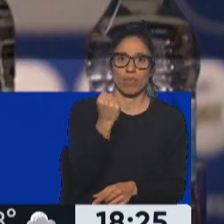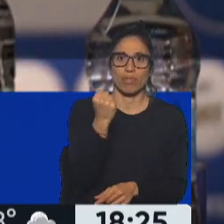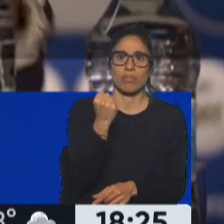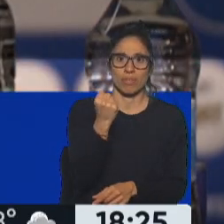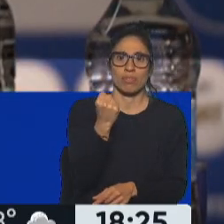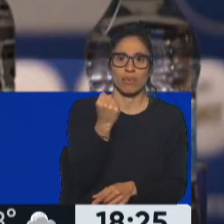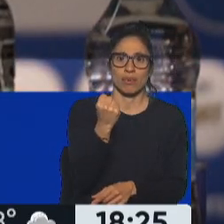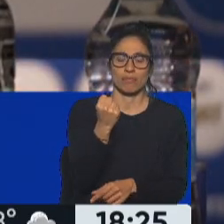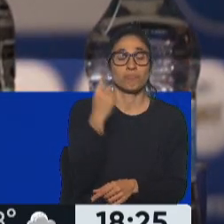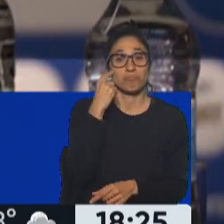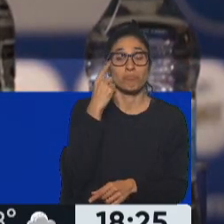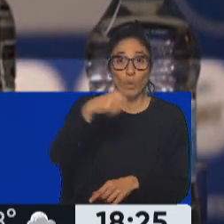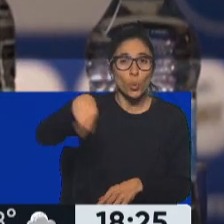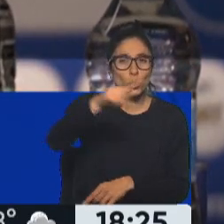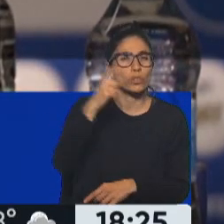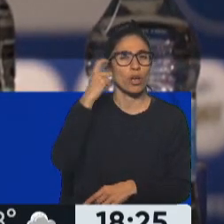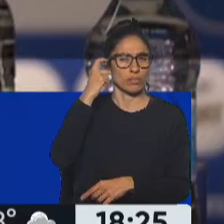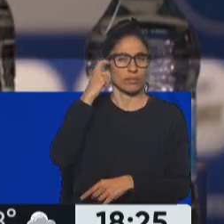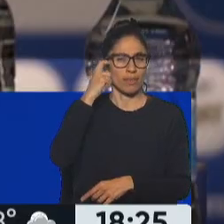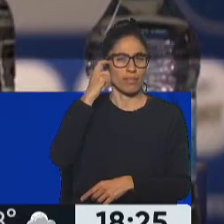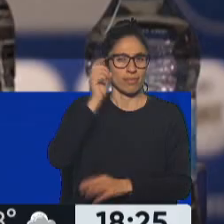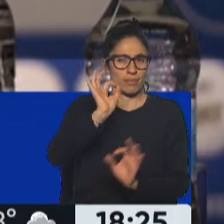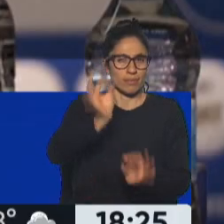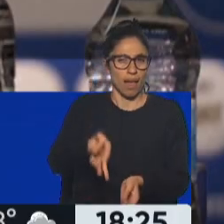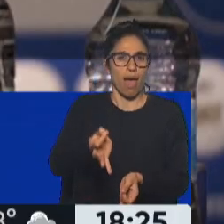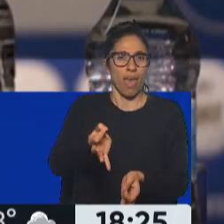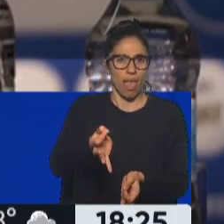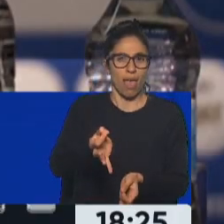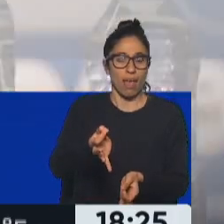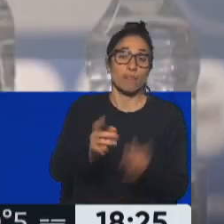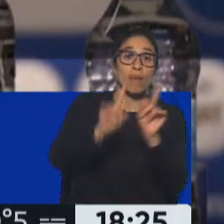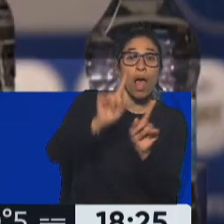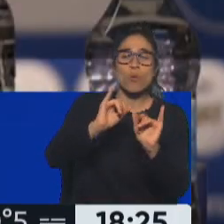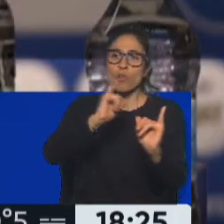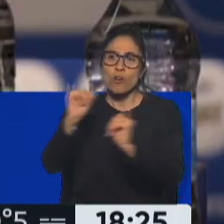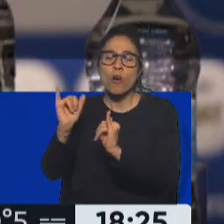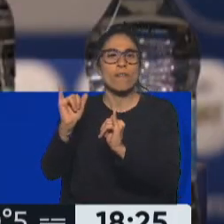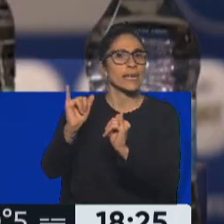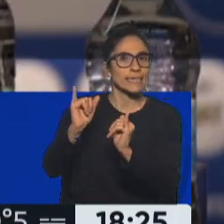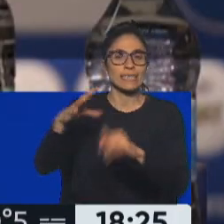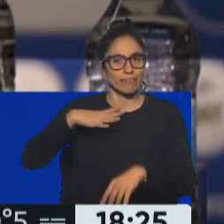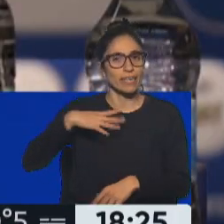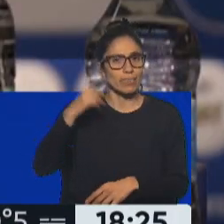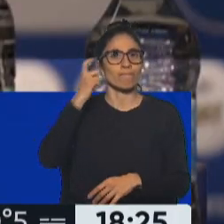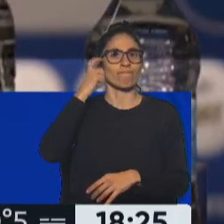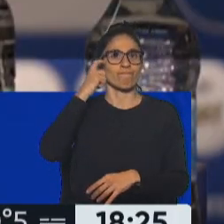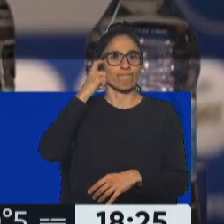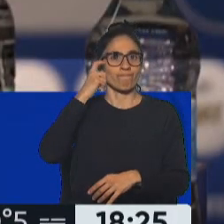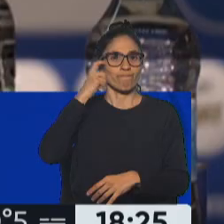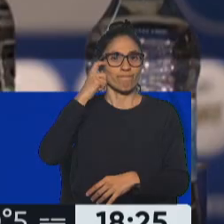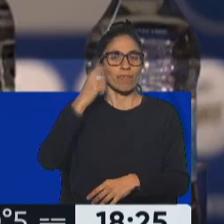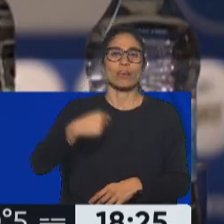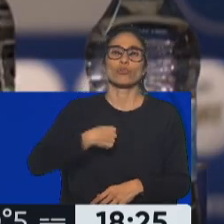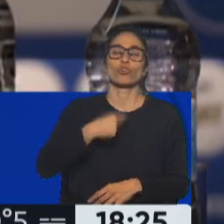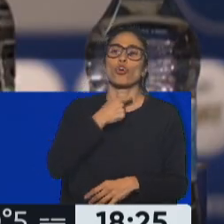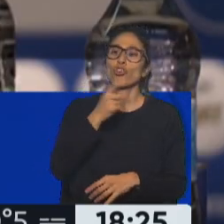vous en avez pleinement conscience ici, mais peut-être qu'il y a plein de jeunes qui n'en ont pas forcément conscience, pas consciemment, mais inconsciemment. J'ai pas envie de représenter un pays qui correspond